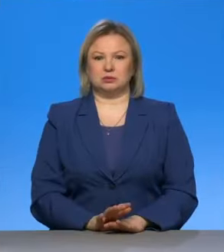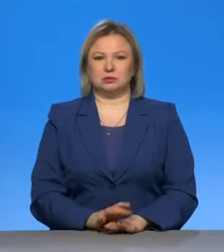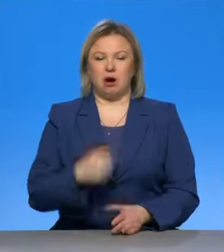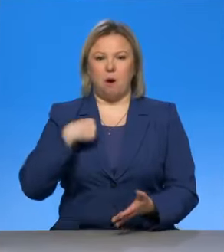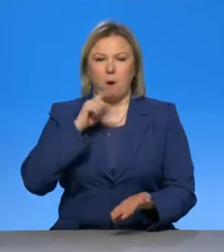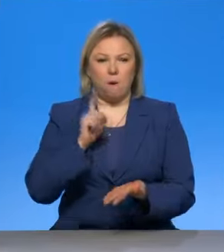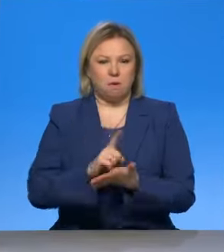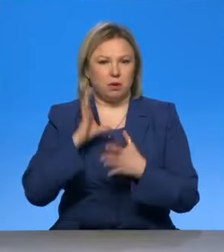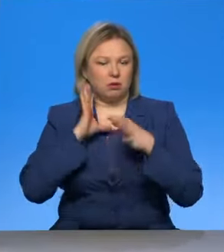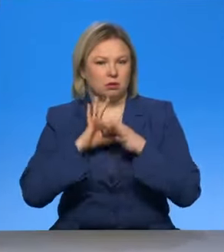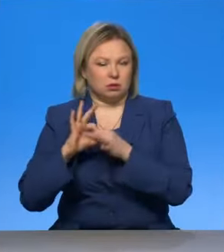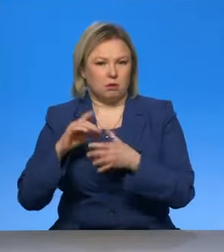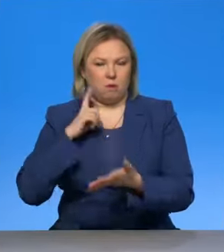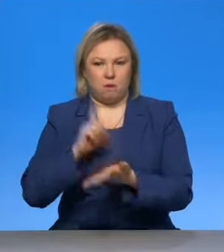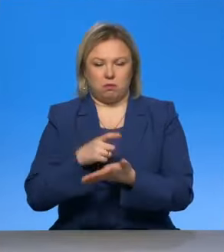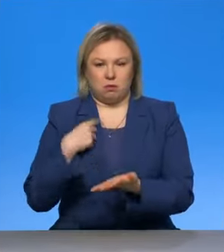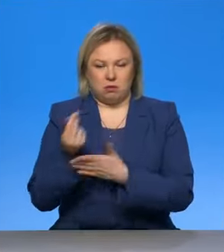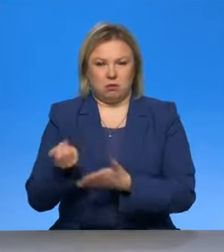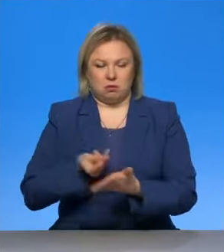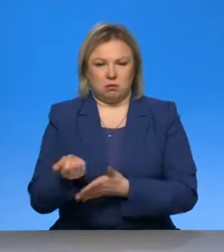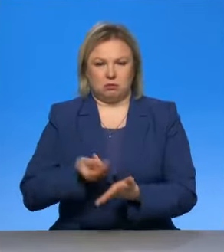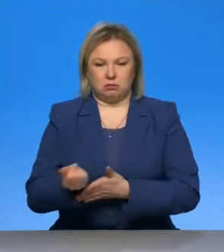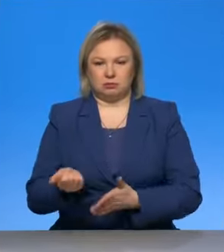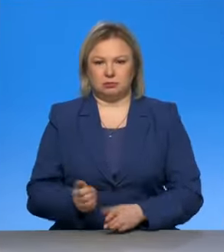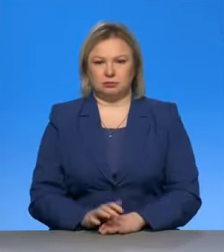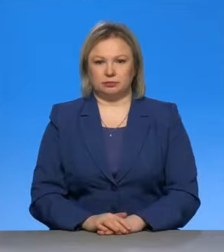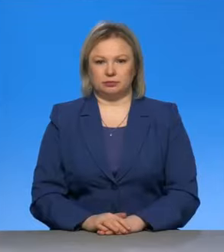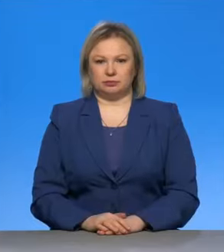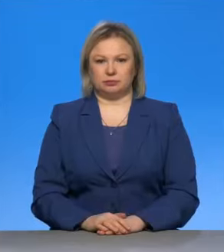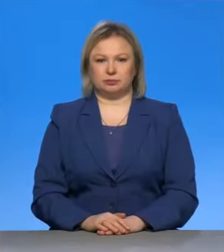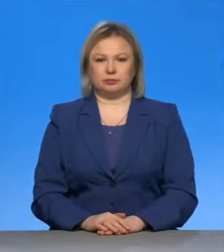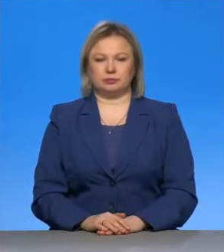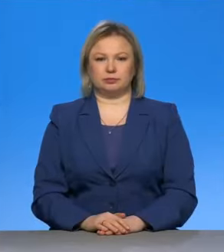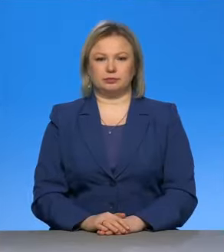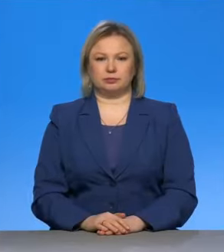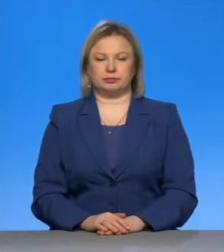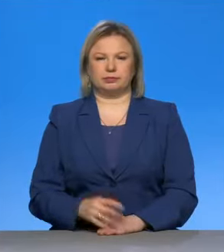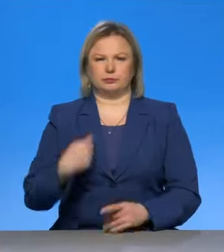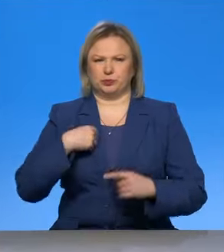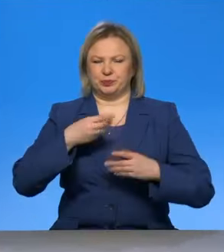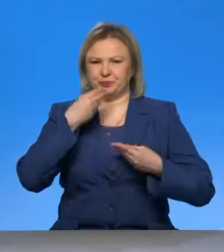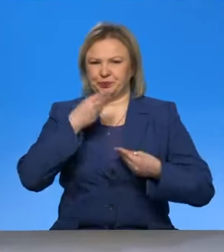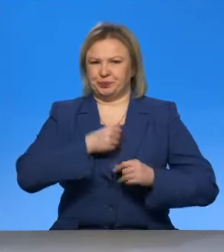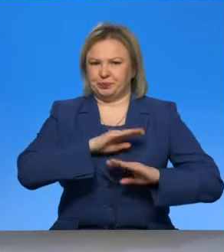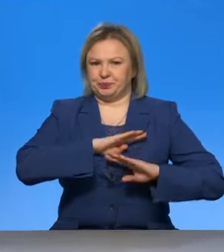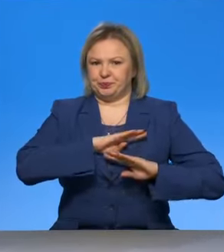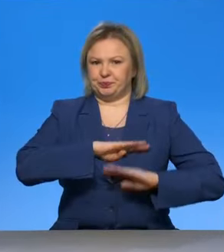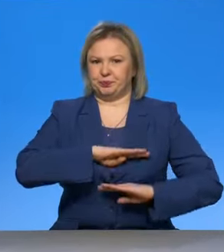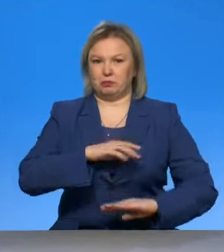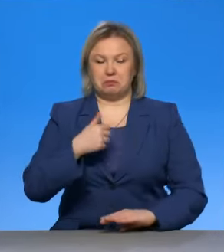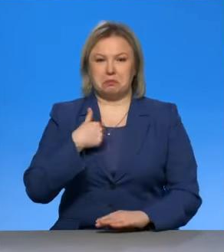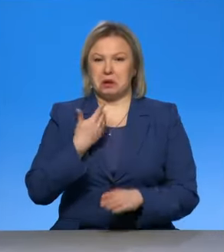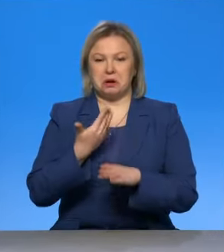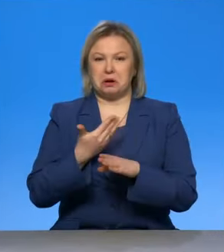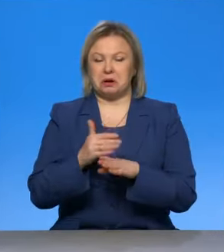обязанность вот это появляется перед кем-то, то есть обязательство вот это вот гнетет все-таки изнутри. Я не брал кредит, но мой